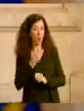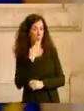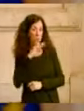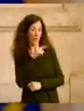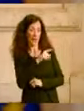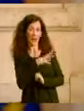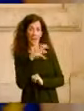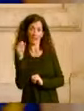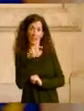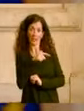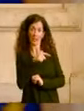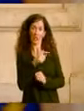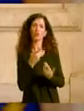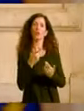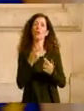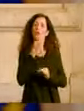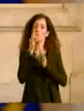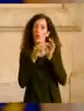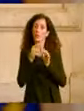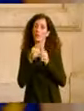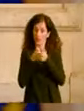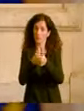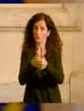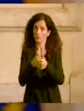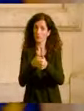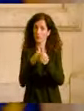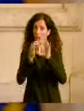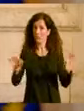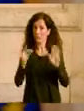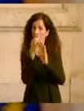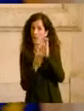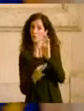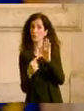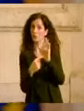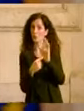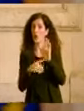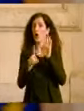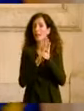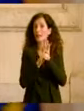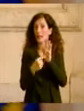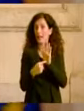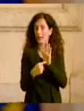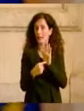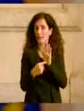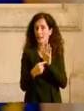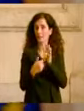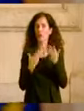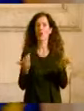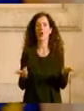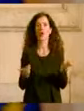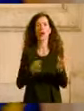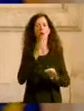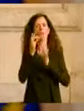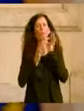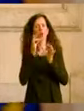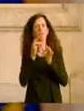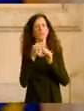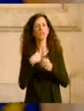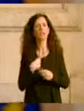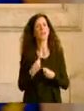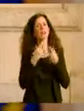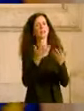risponde alle prescrizioni di cui al decreto. Quindi non stiamo parlando di privilegi concessi a